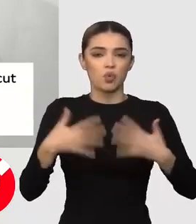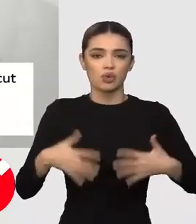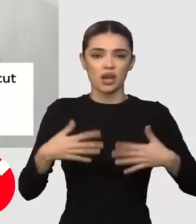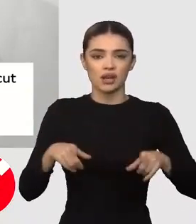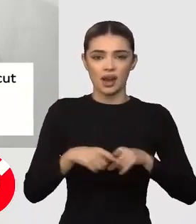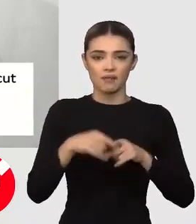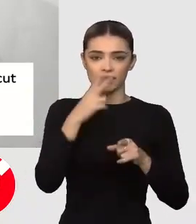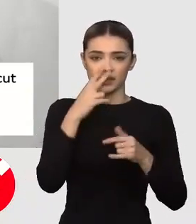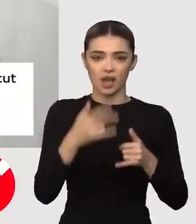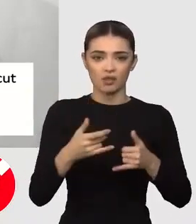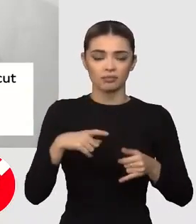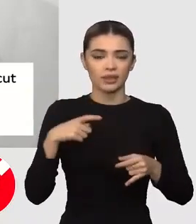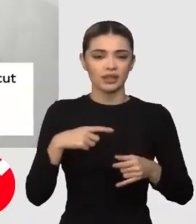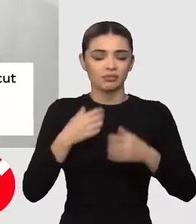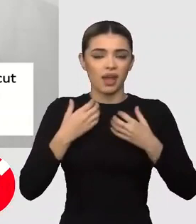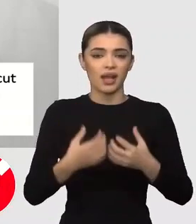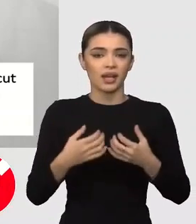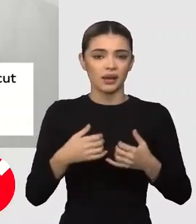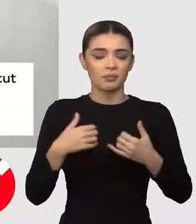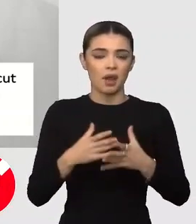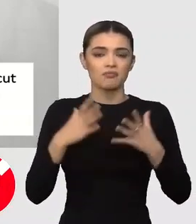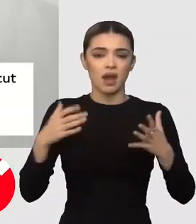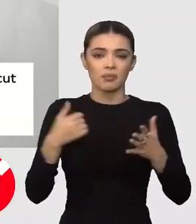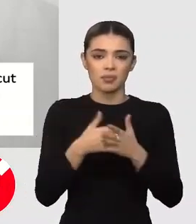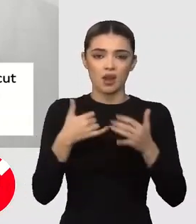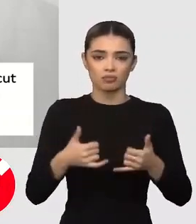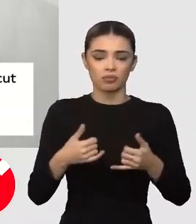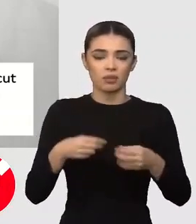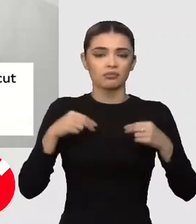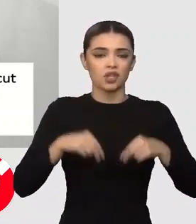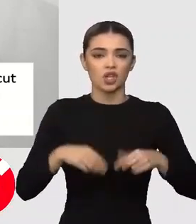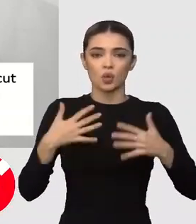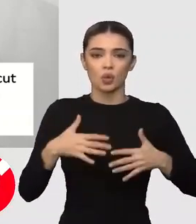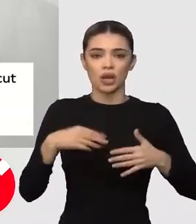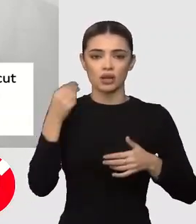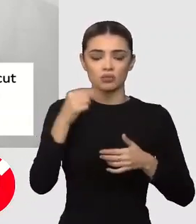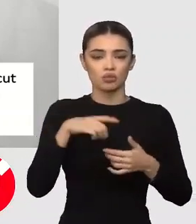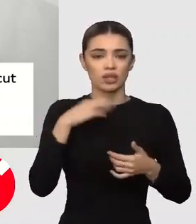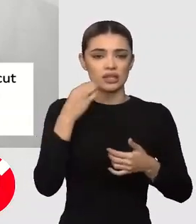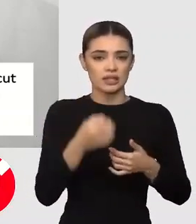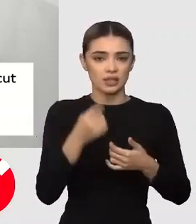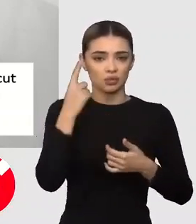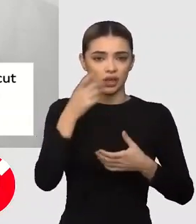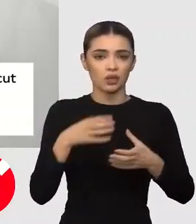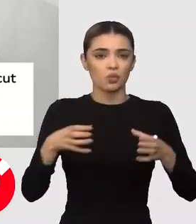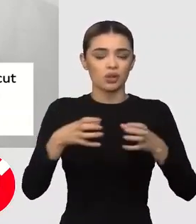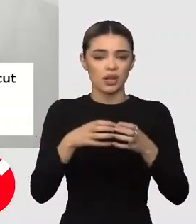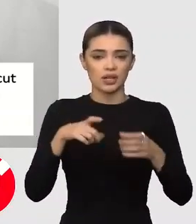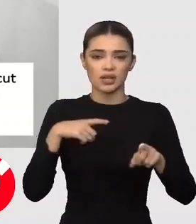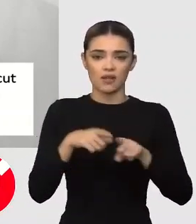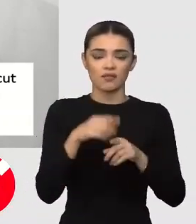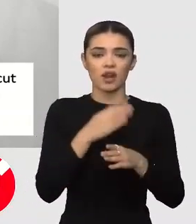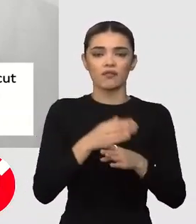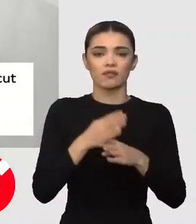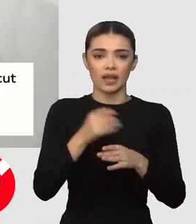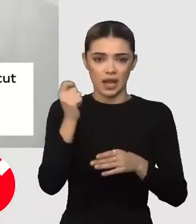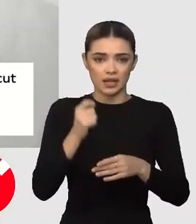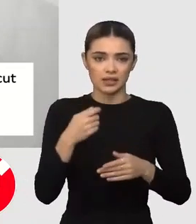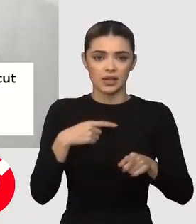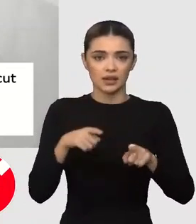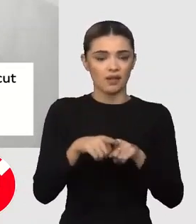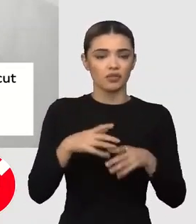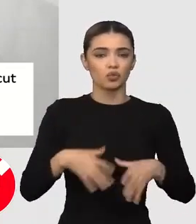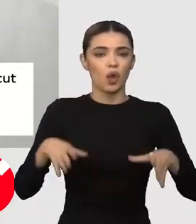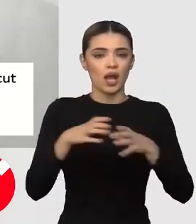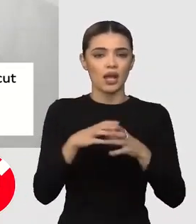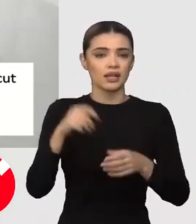Ucraina face ca provocările să fie mai mari ca oricând. Zelenski este convins că unitatea trebuie să fie la ordinea zilei pentru